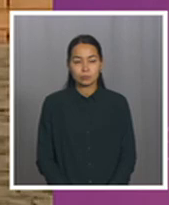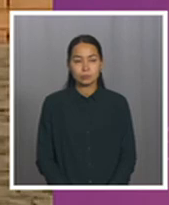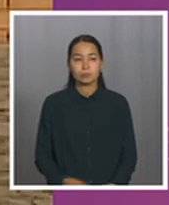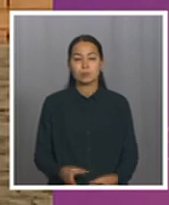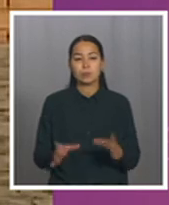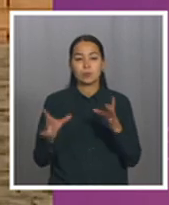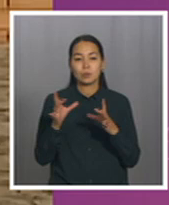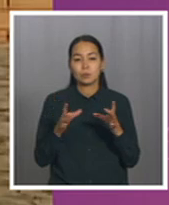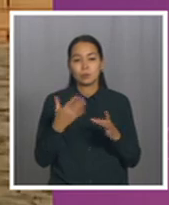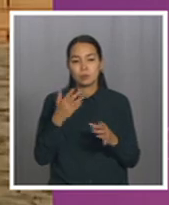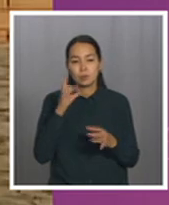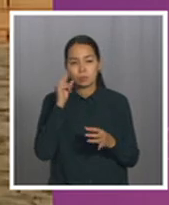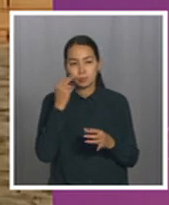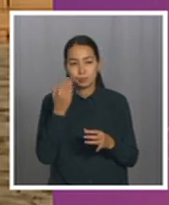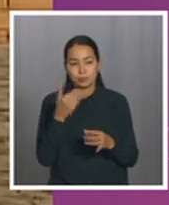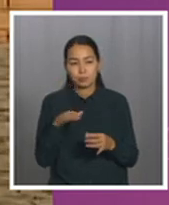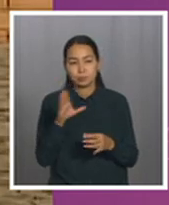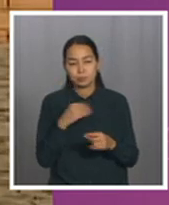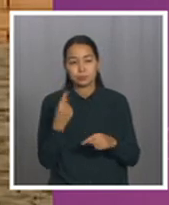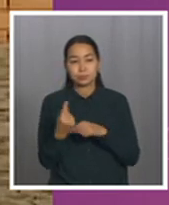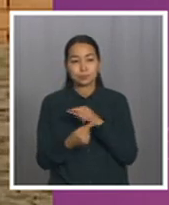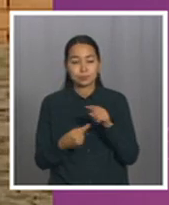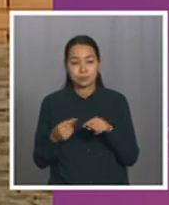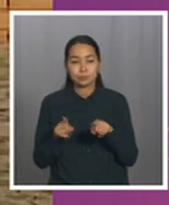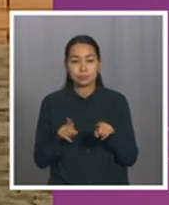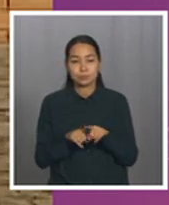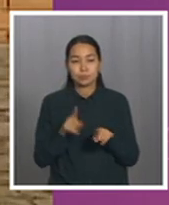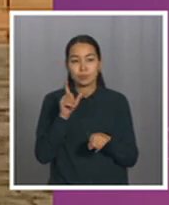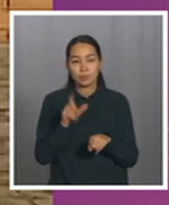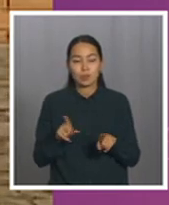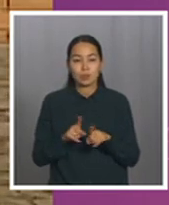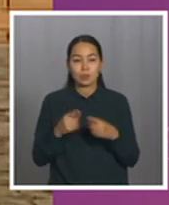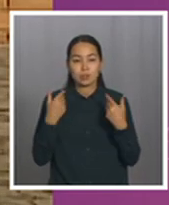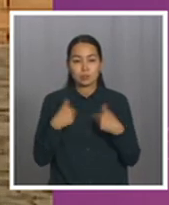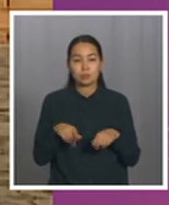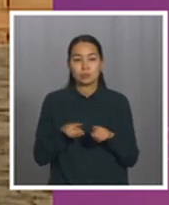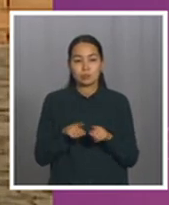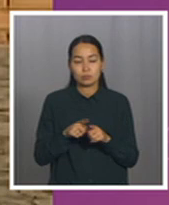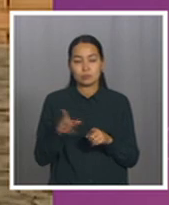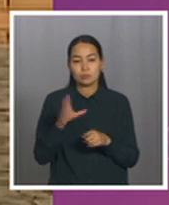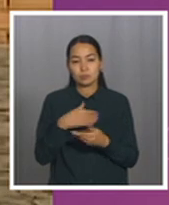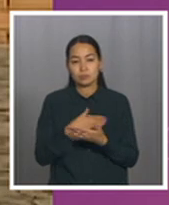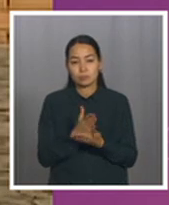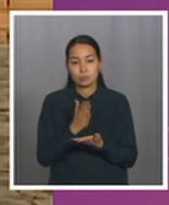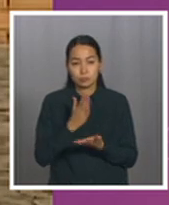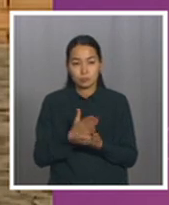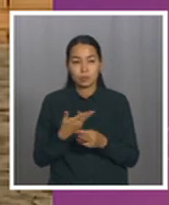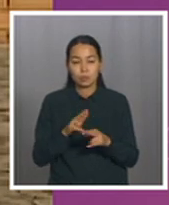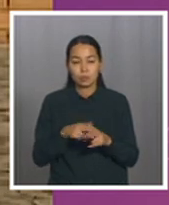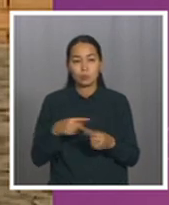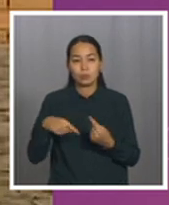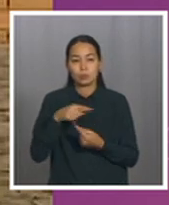Импульс моменті оған қойылған жүк болған жағдайда да адамның инерция моментінен аз болады. Сондықтан дөңгелекпен